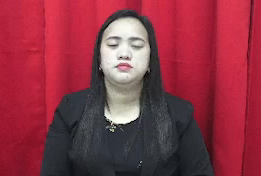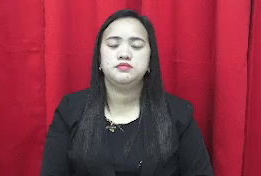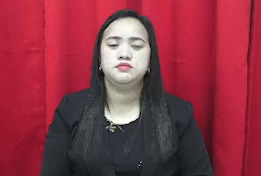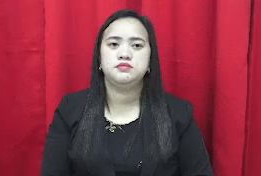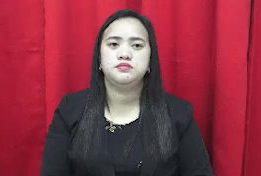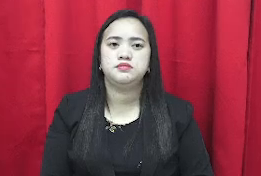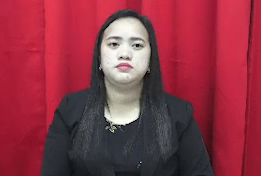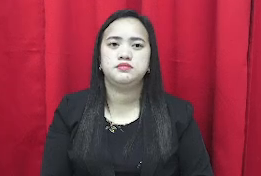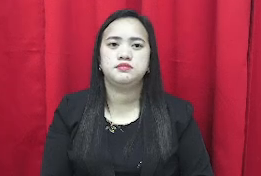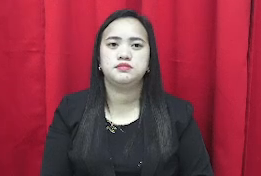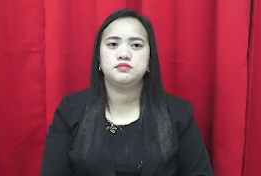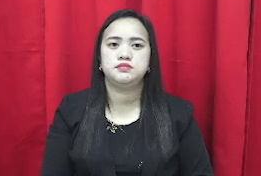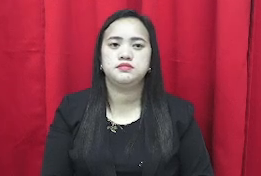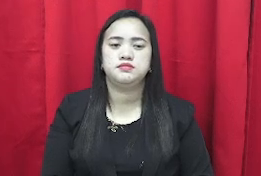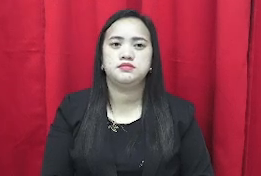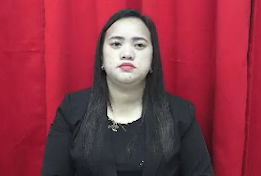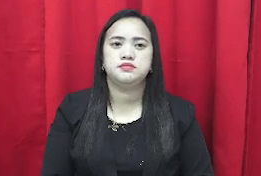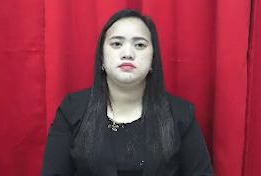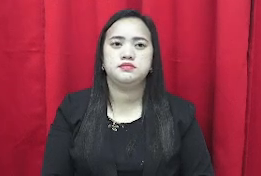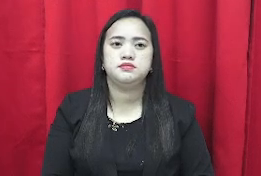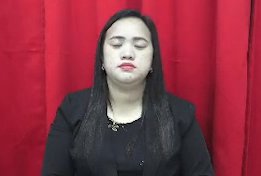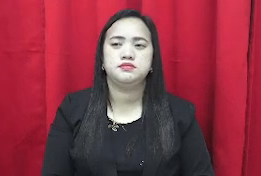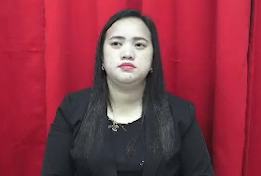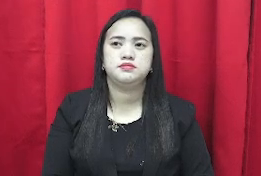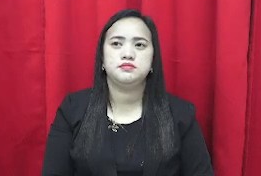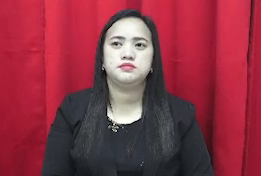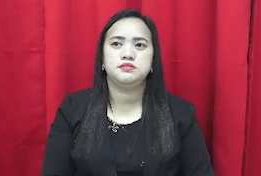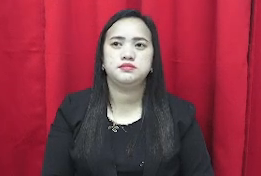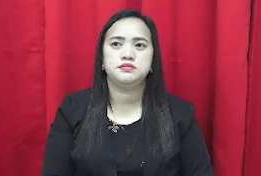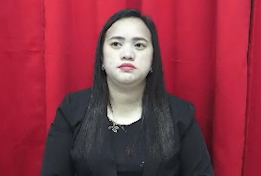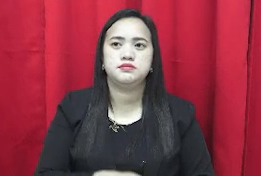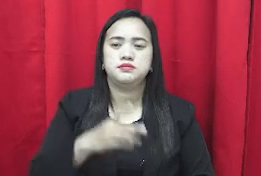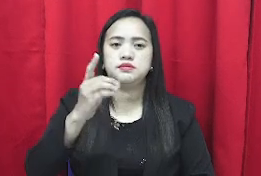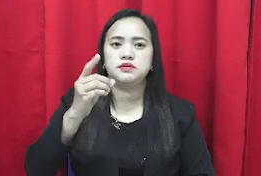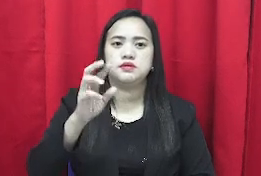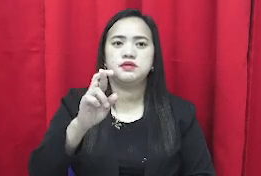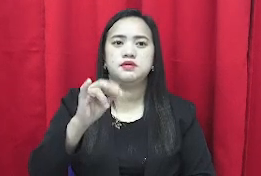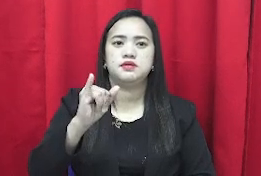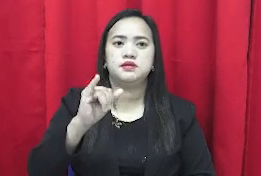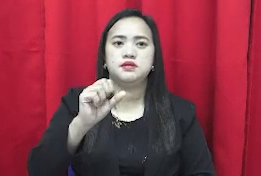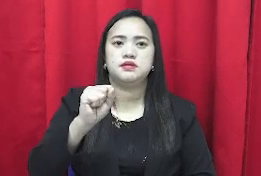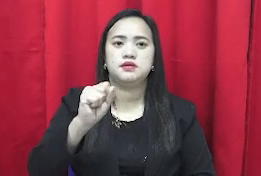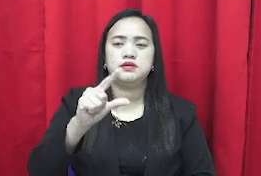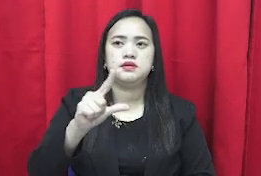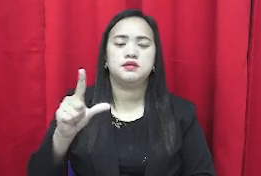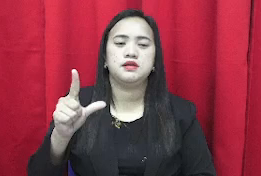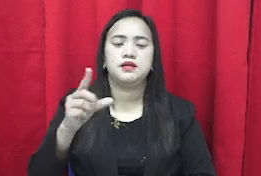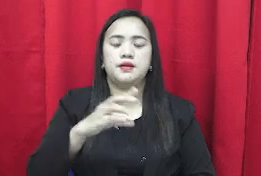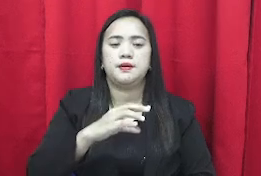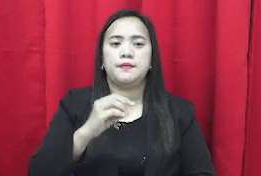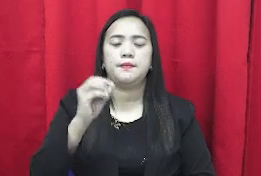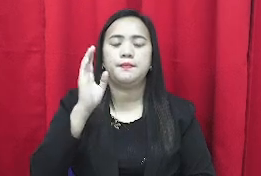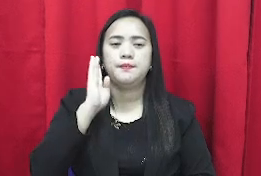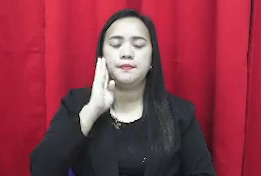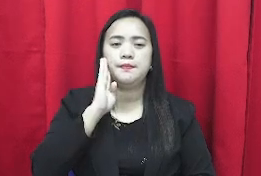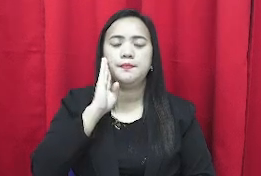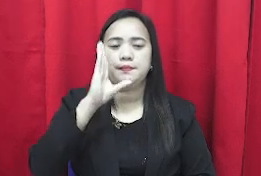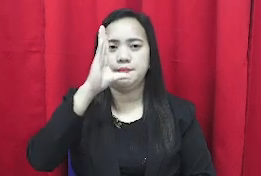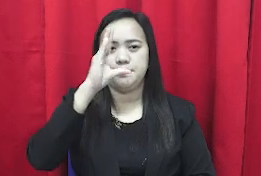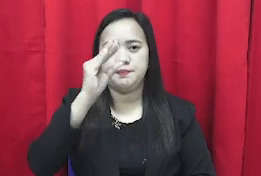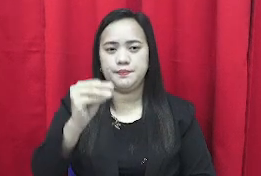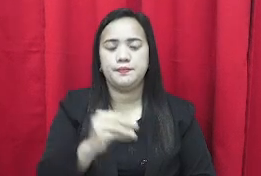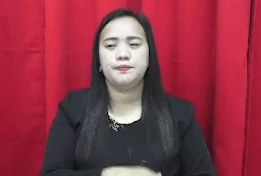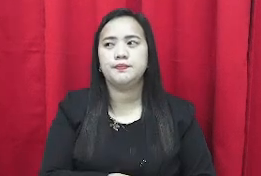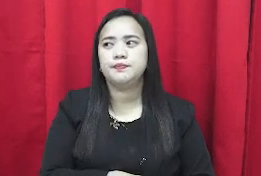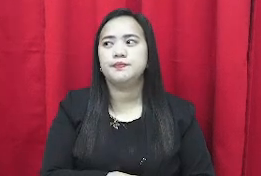naranasan mo bang mag boy scout Oo naranasan ko yan Naranasan ko Oo boy scout mabuti naranasan natin ngayon